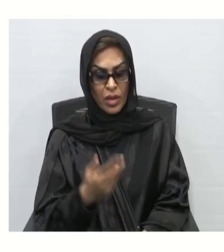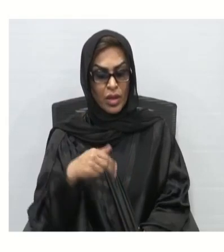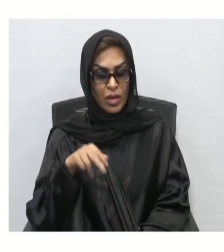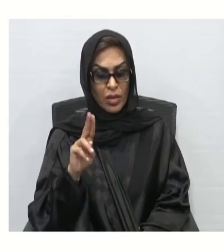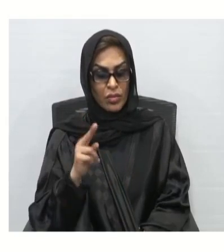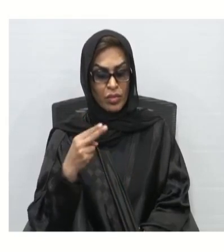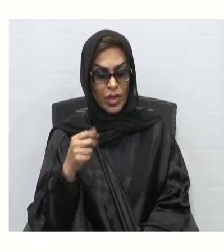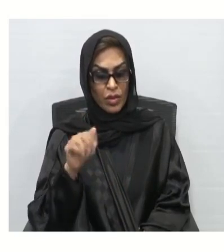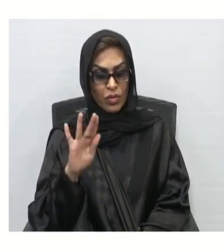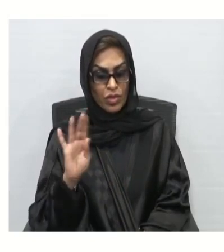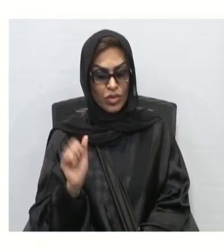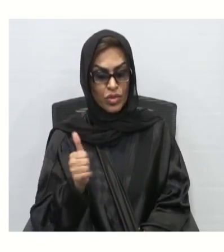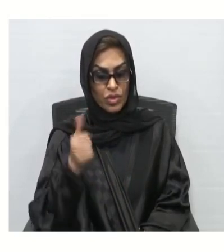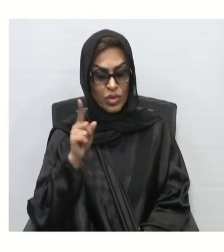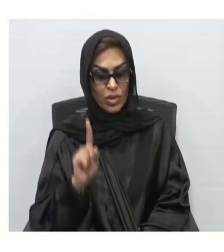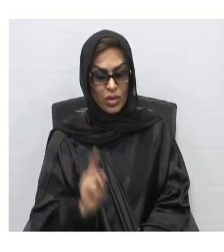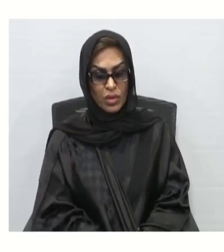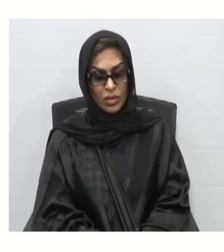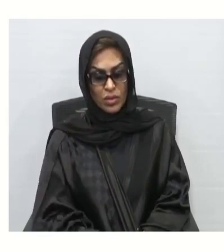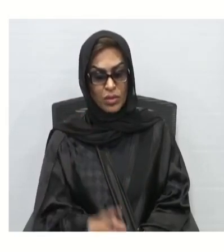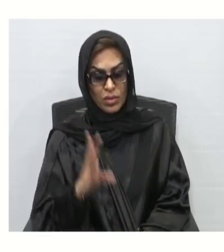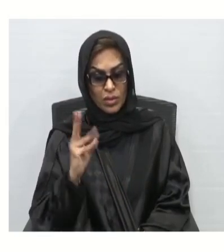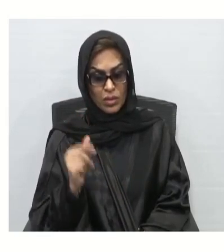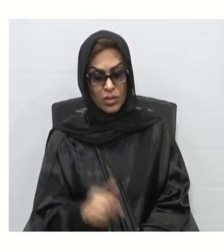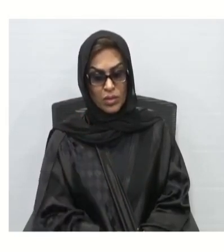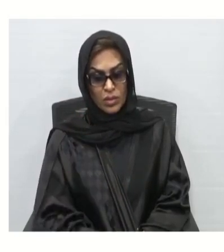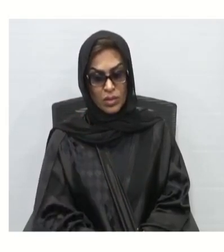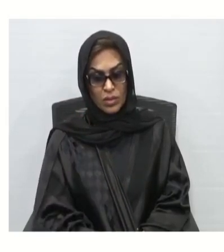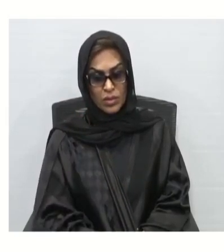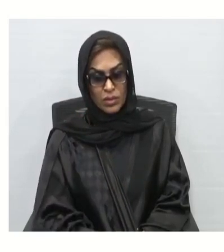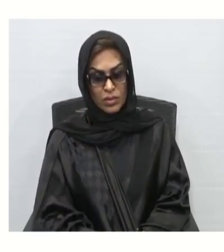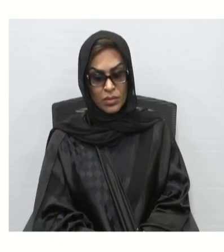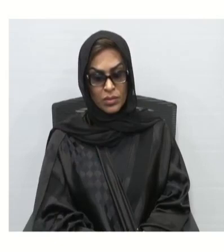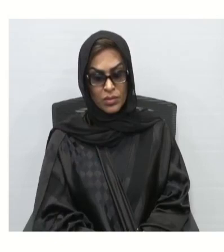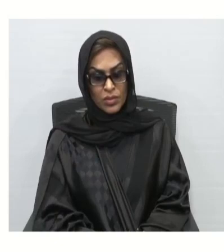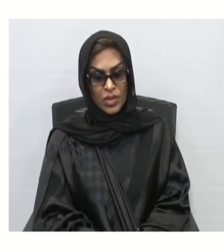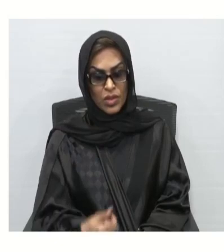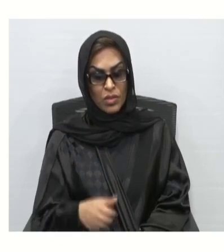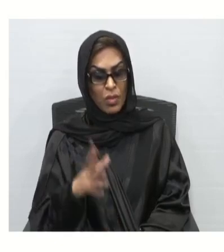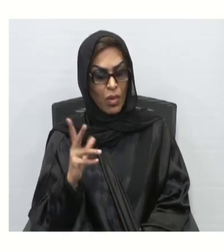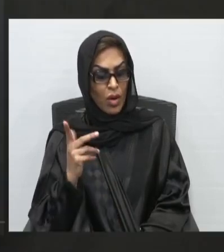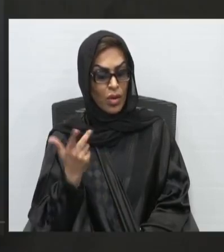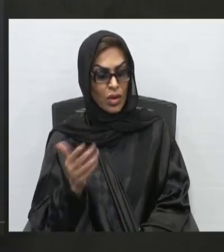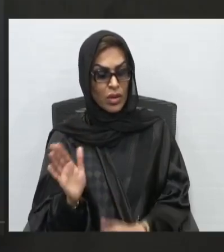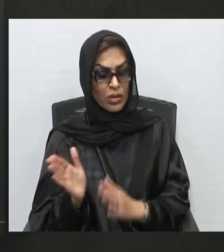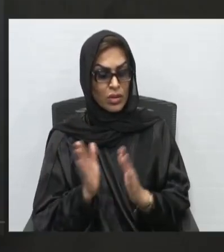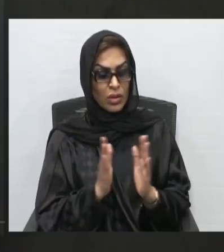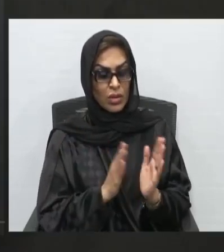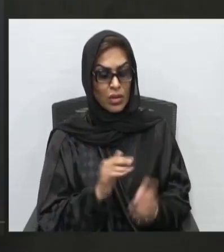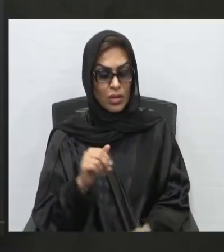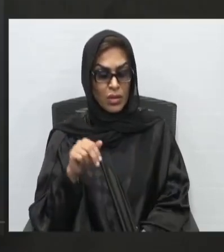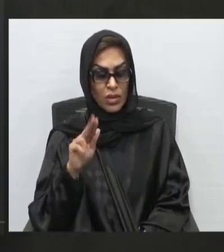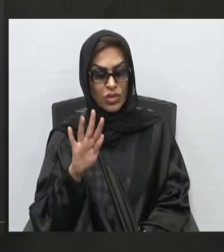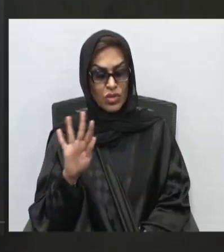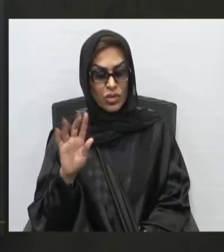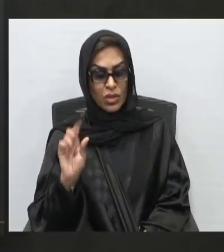في عمليات البيع وشراء الرقمي اذا الان انتقل تعرفت على